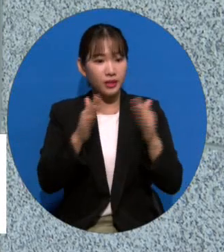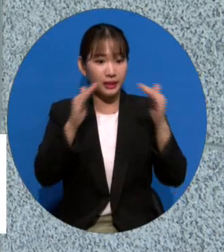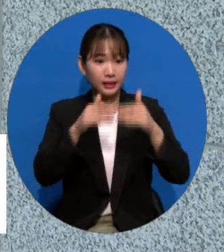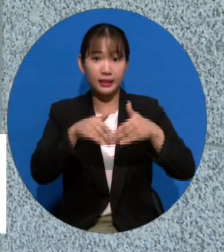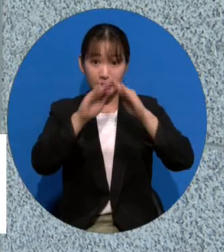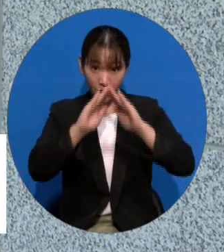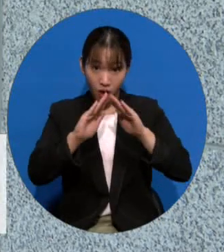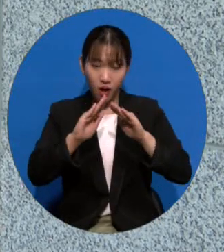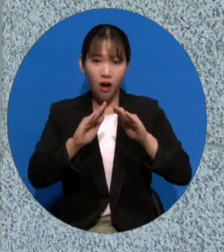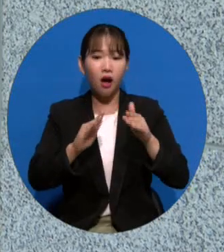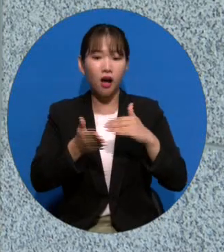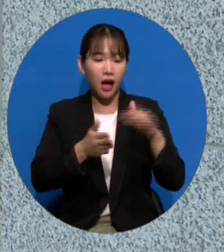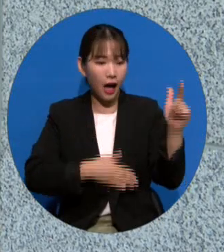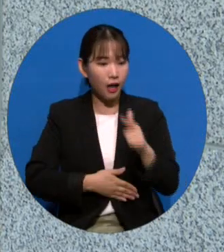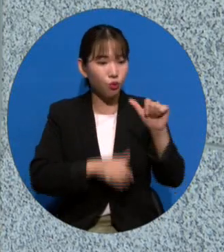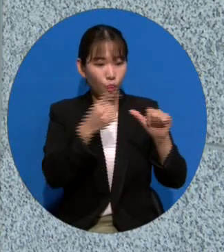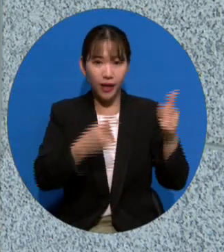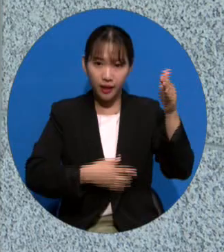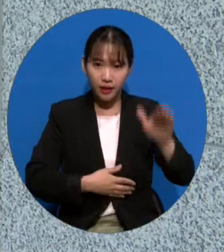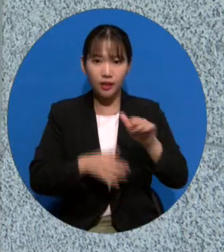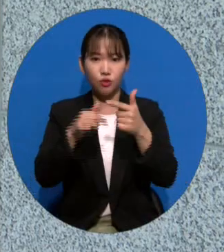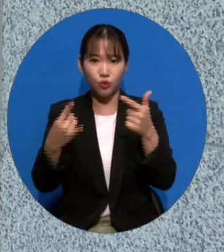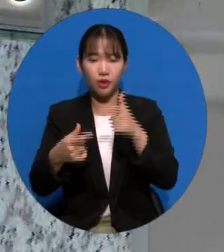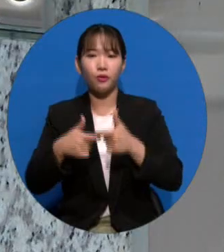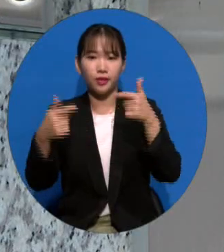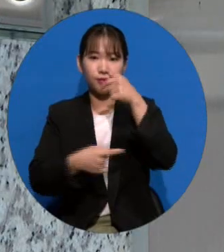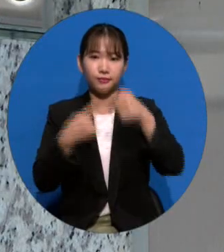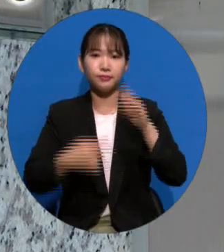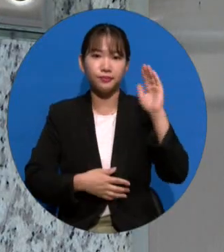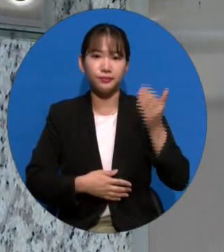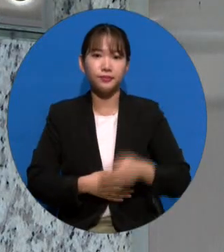증설로 화장장 은 하루 5회에서 6회 로 확대 운영 됩니다